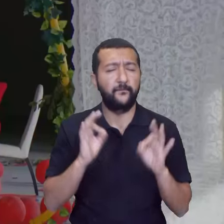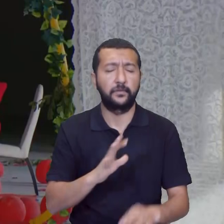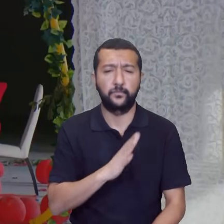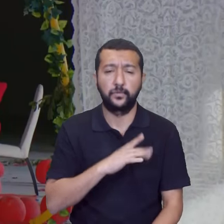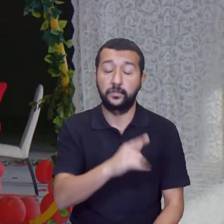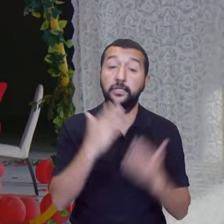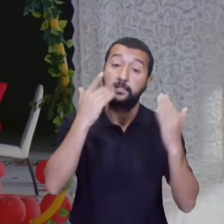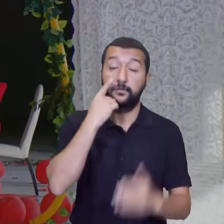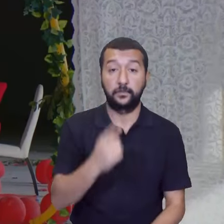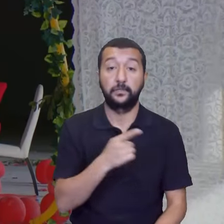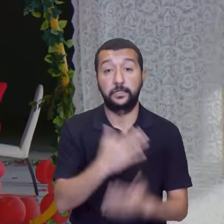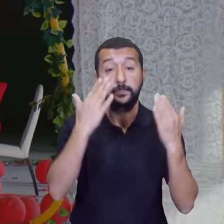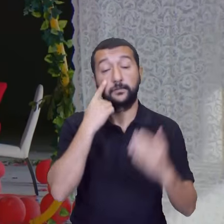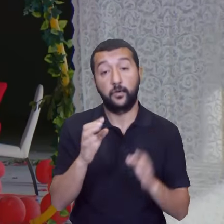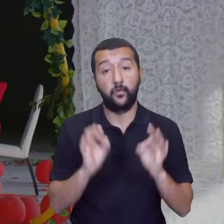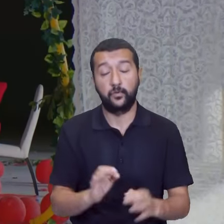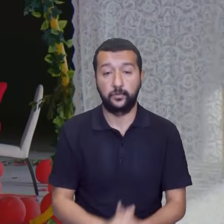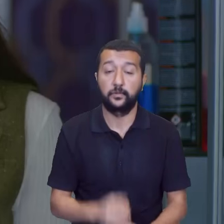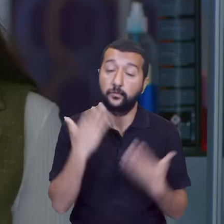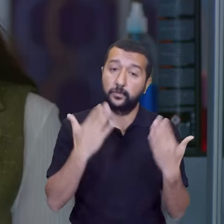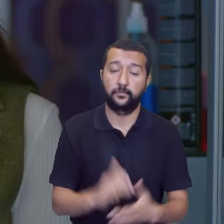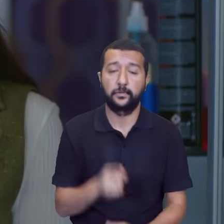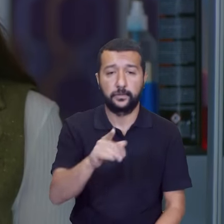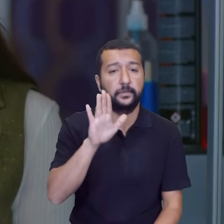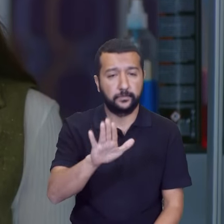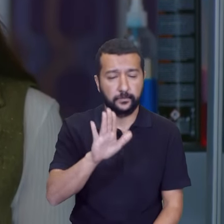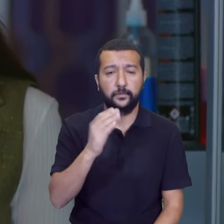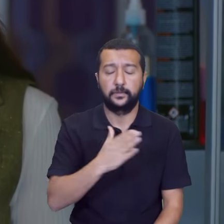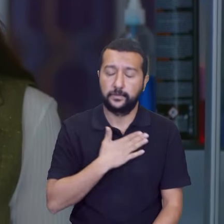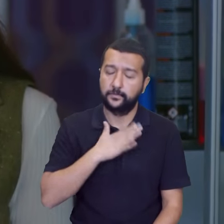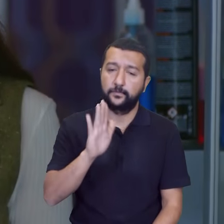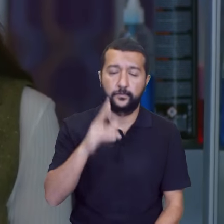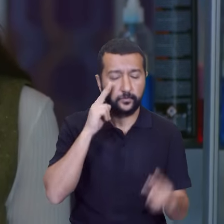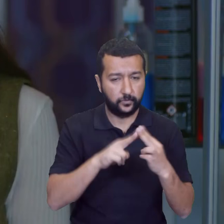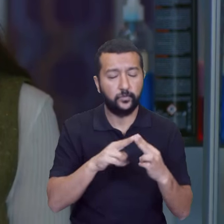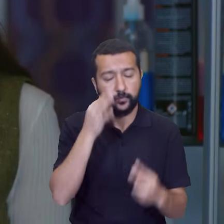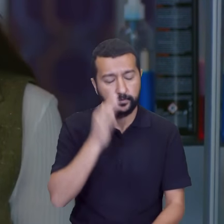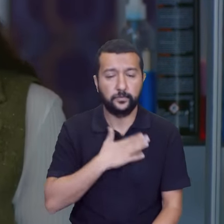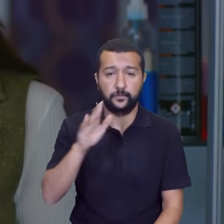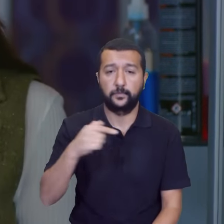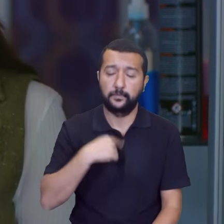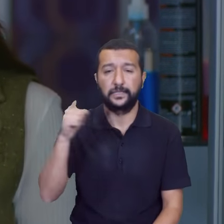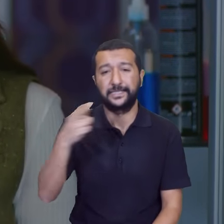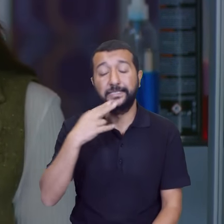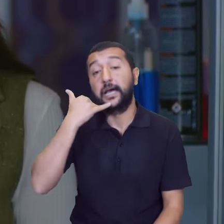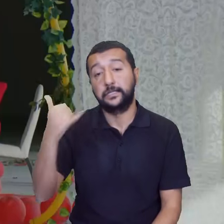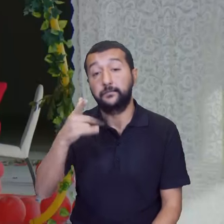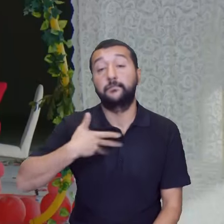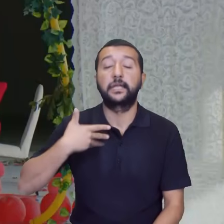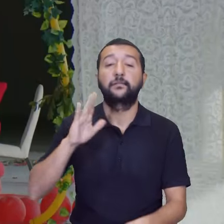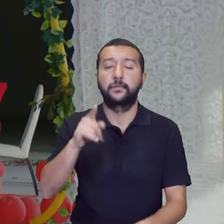vardır. İnşallah yani inşallah öyledir Emel. Umarım. Tamam Emel, tamam sağ ol. Görüşürüz canım. Ben Itır'ı arayacağım merak